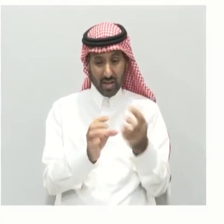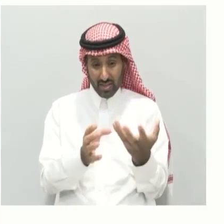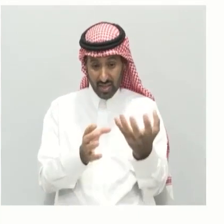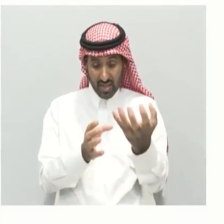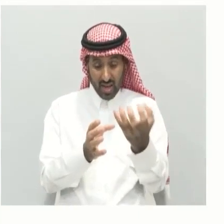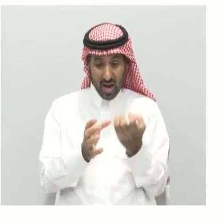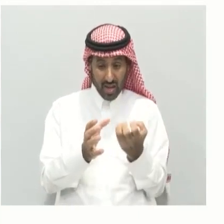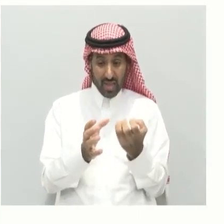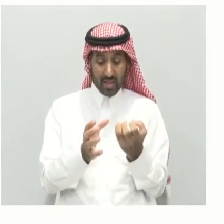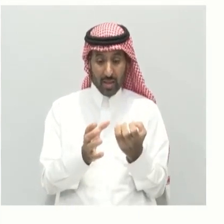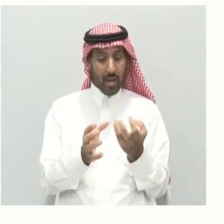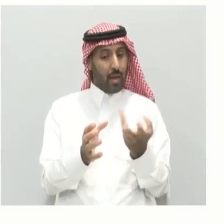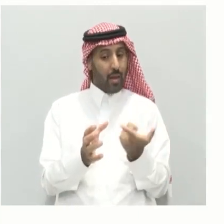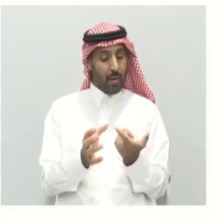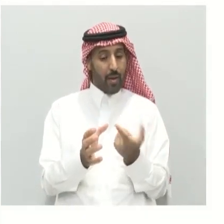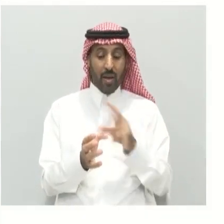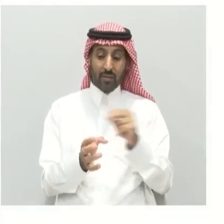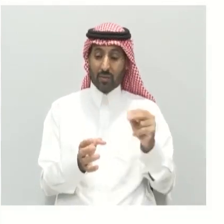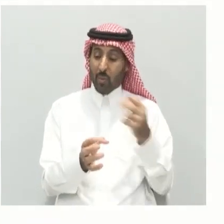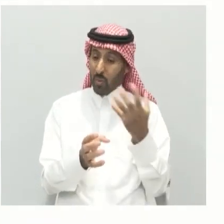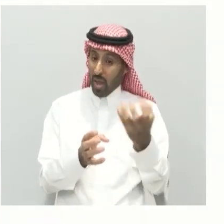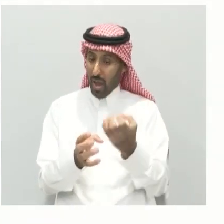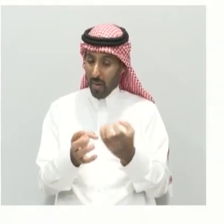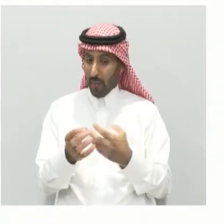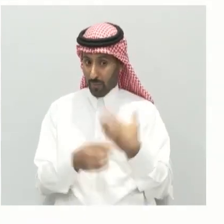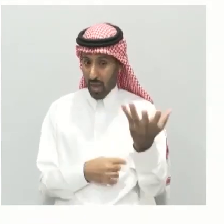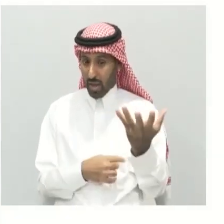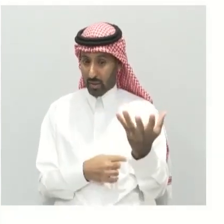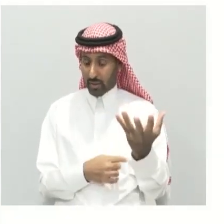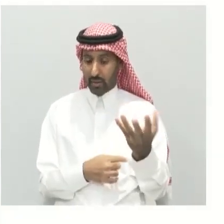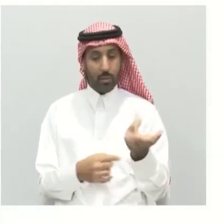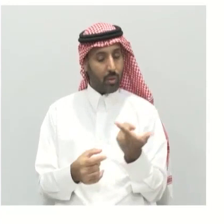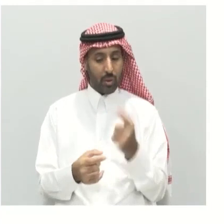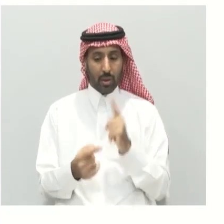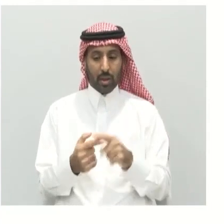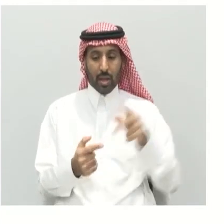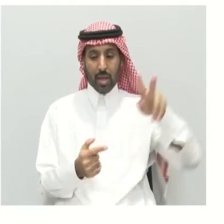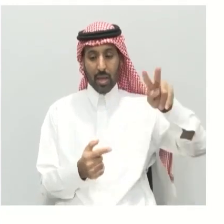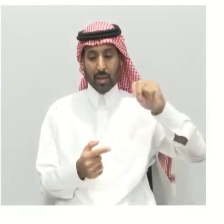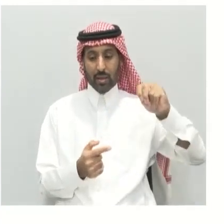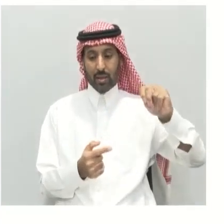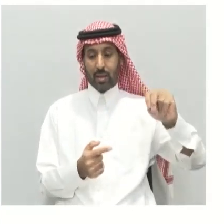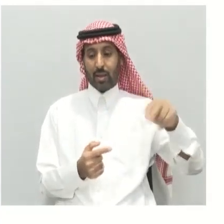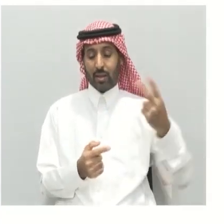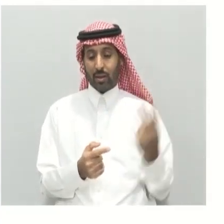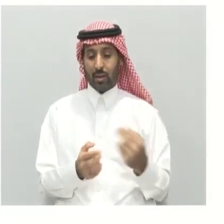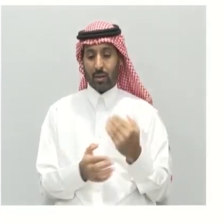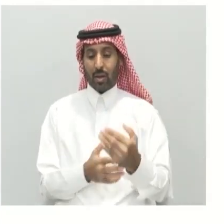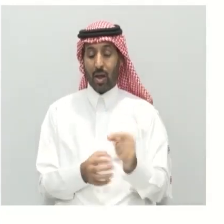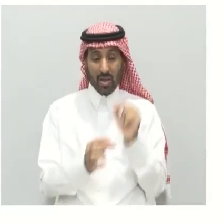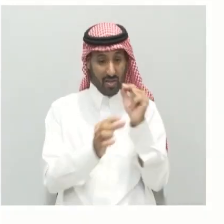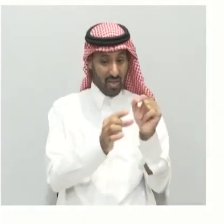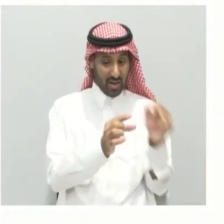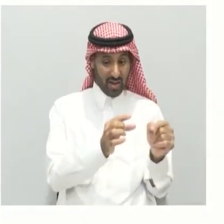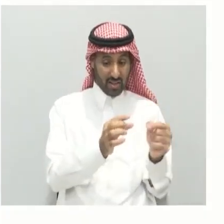في نفس الوقت هي بتكون ايش عامل مؤكسد فالعامل المؤكسد عندي مين عندي هنا النيتروجين والذره